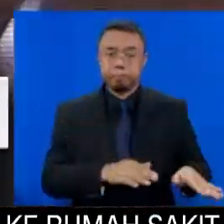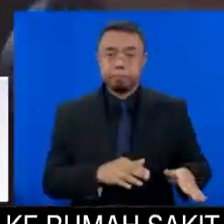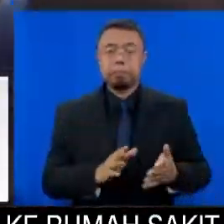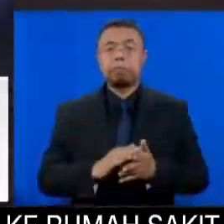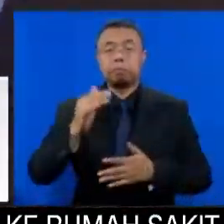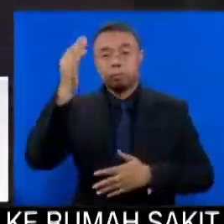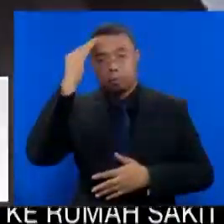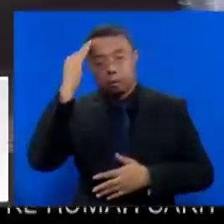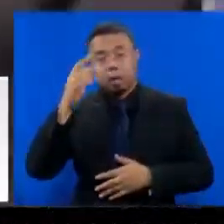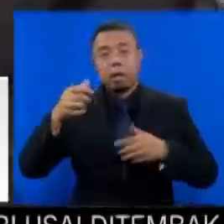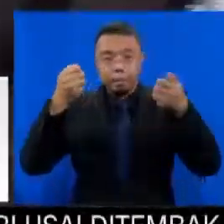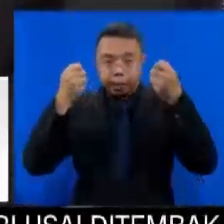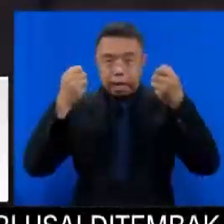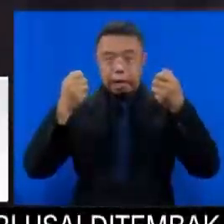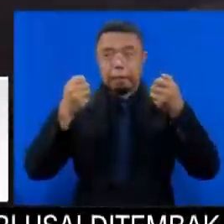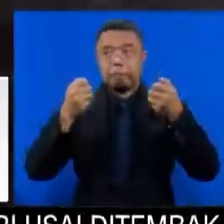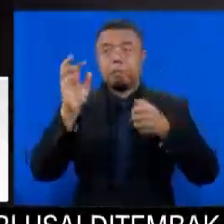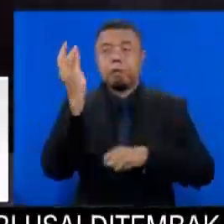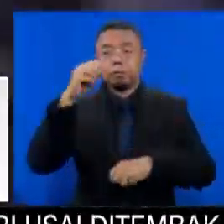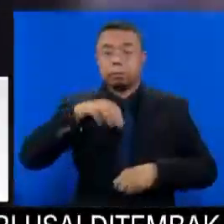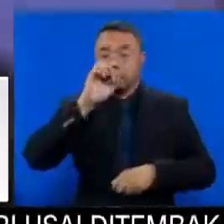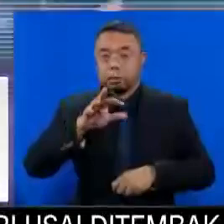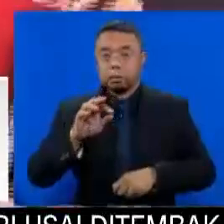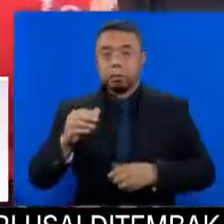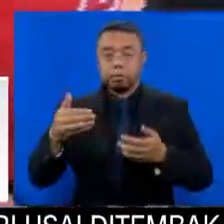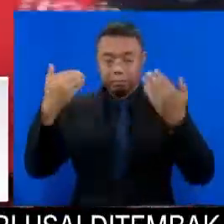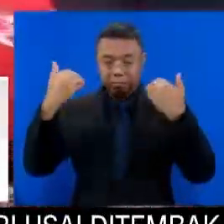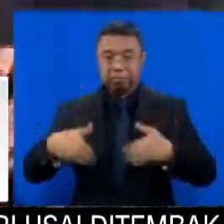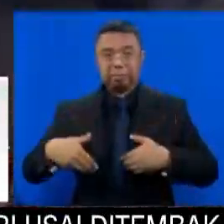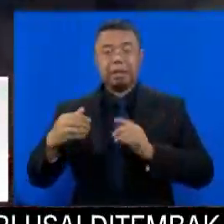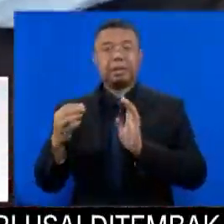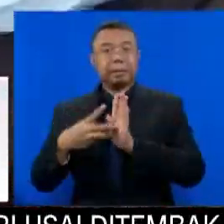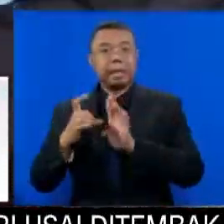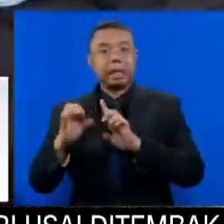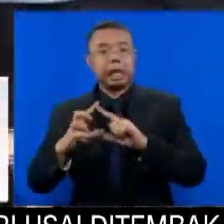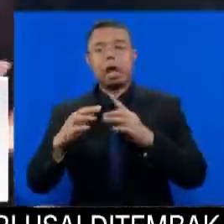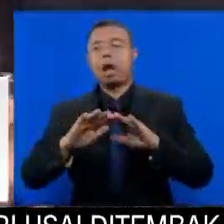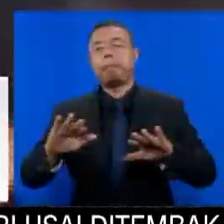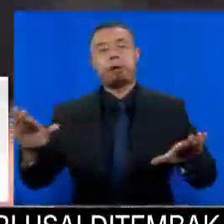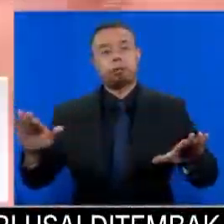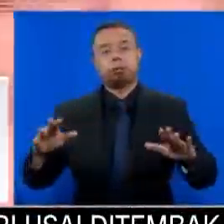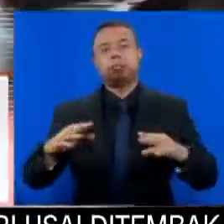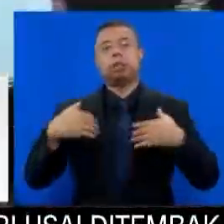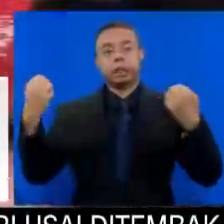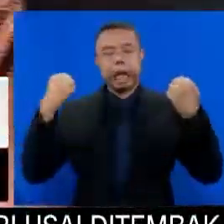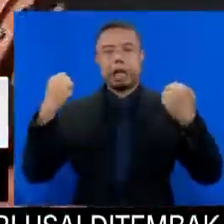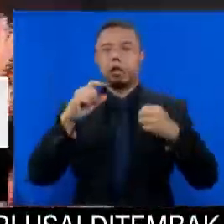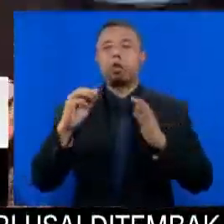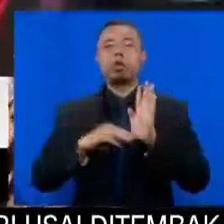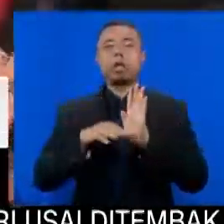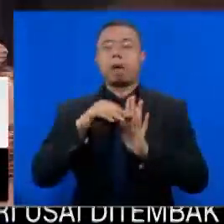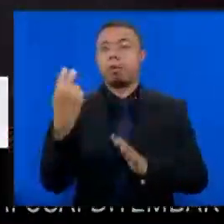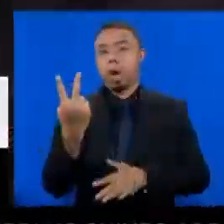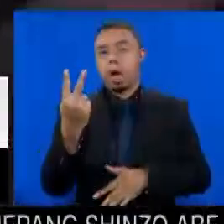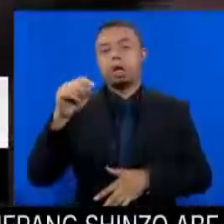Pidana Umum Kejaksaan Negeri Jakarta Selatan memastikan kondisi kesehatan Medina Zain cukup stabil dalam proses pelimpahan tahap 2 ini. Saat